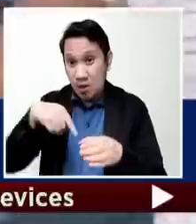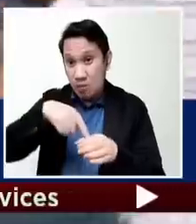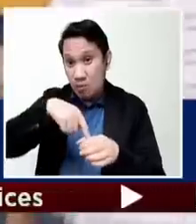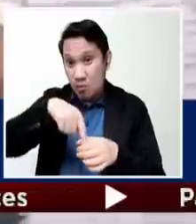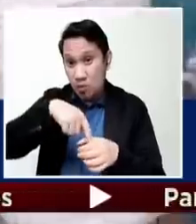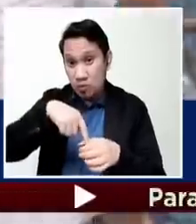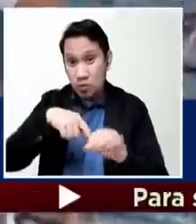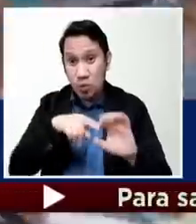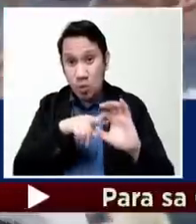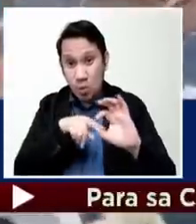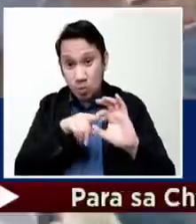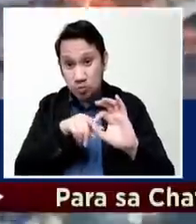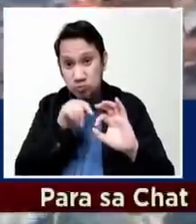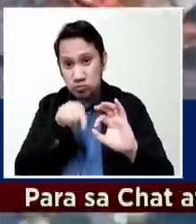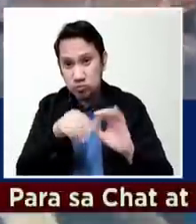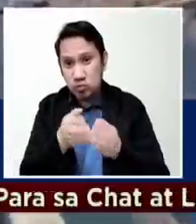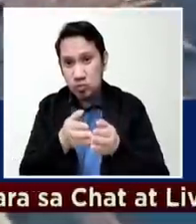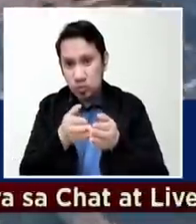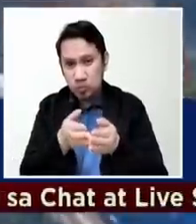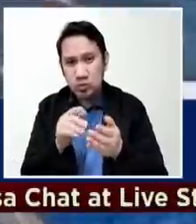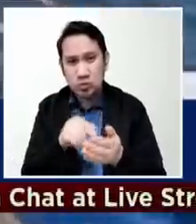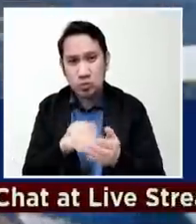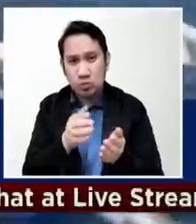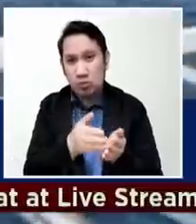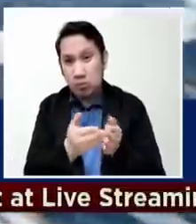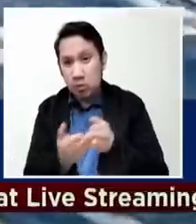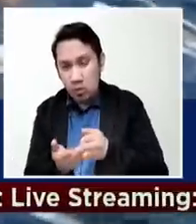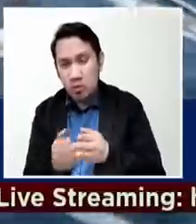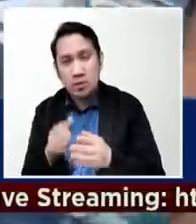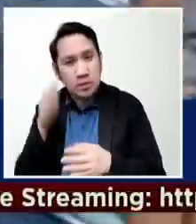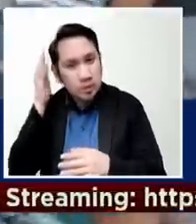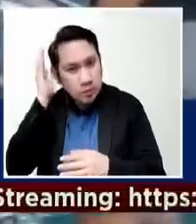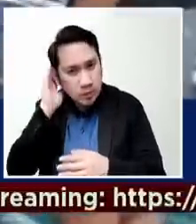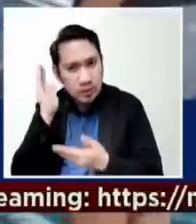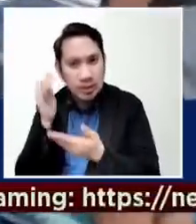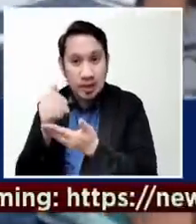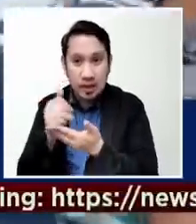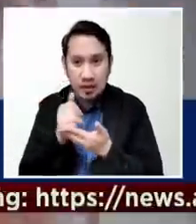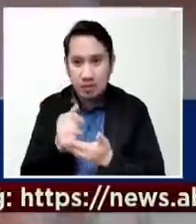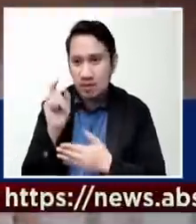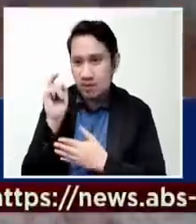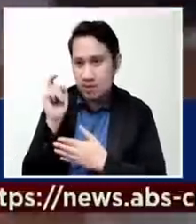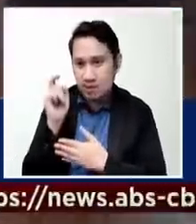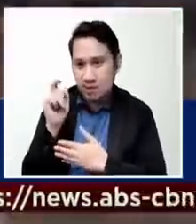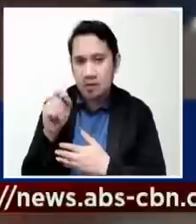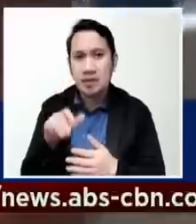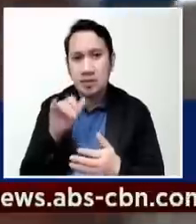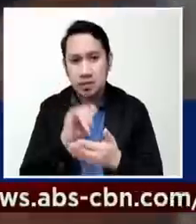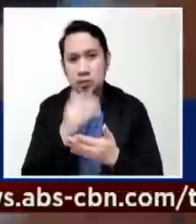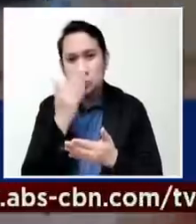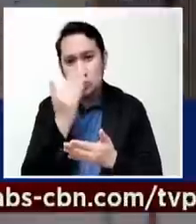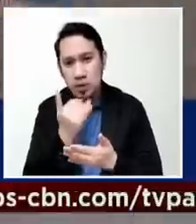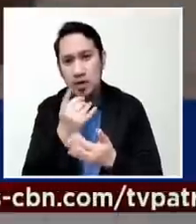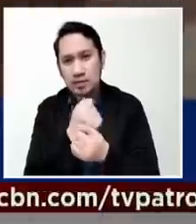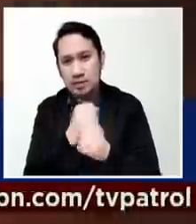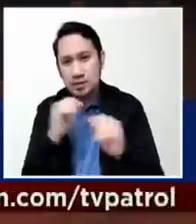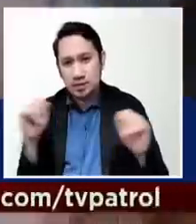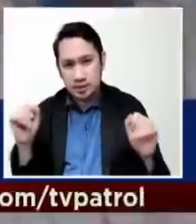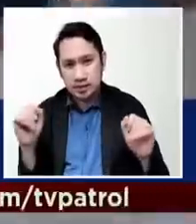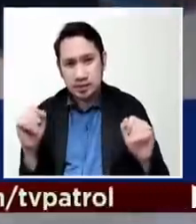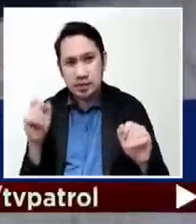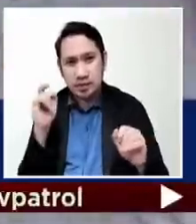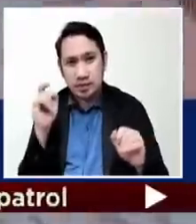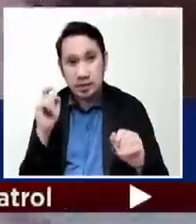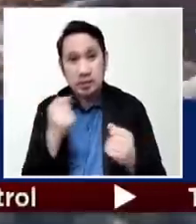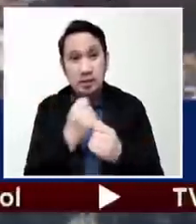ito. Agad na nakahingi ng tulong ang mga sakay nito sa mga otoridad kahit mapili silang nasakluluhan. Kabilang sa mga